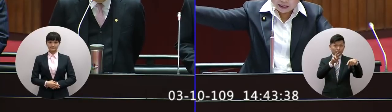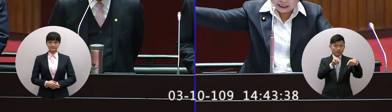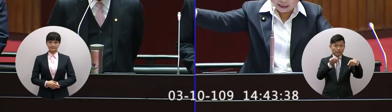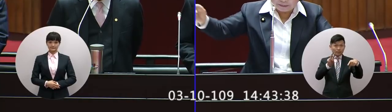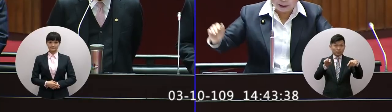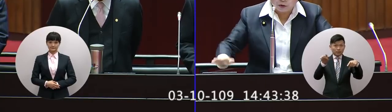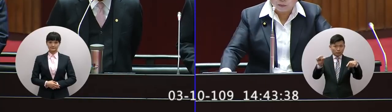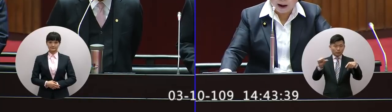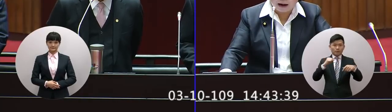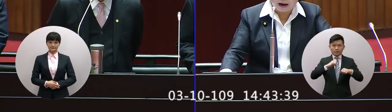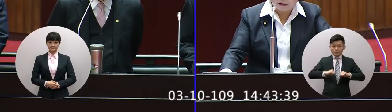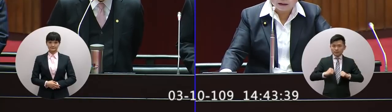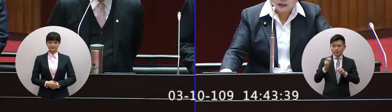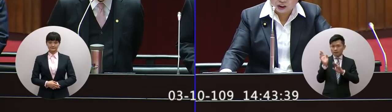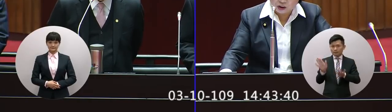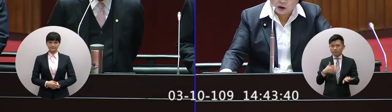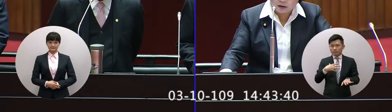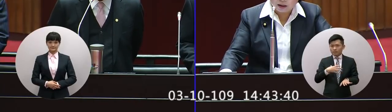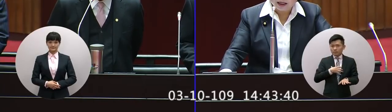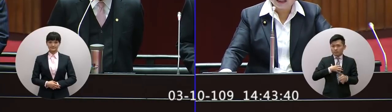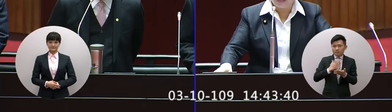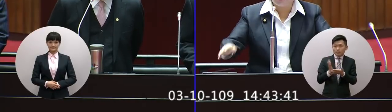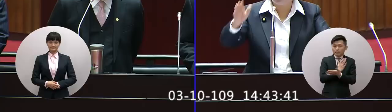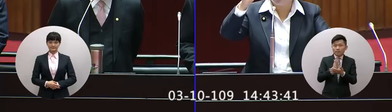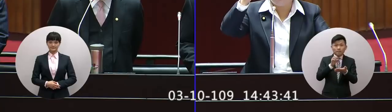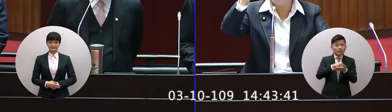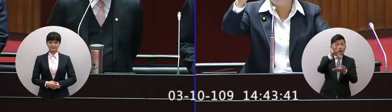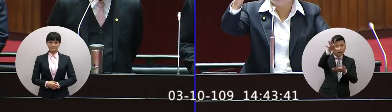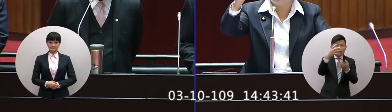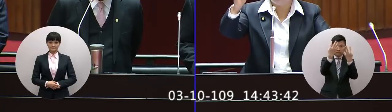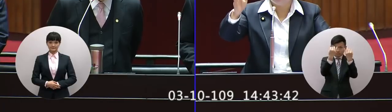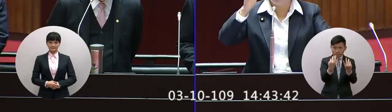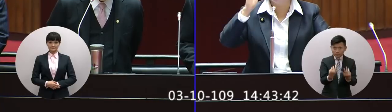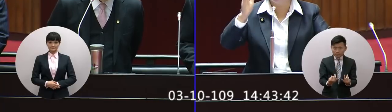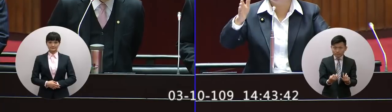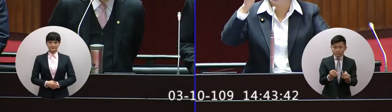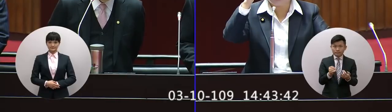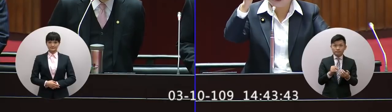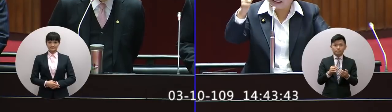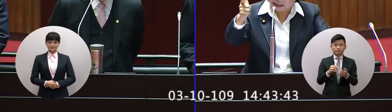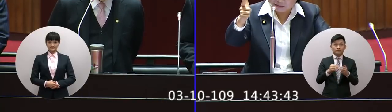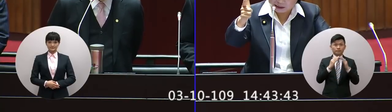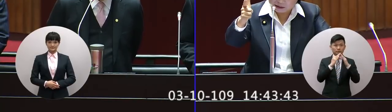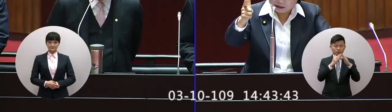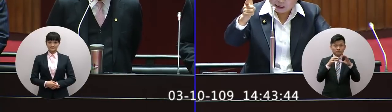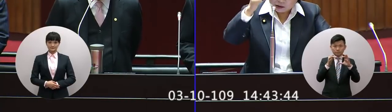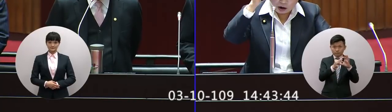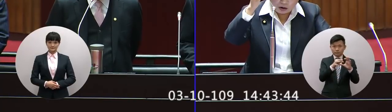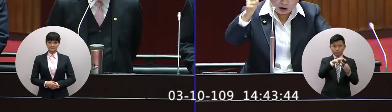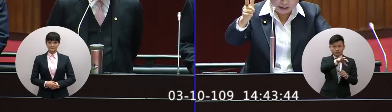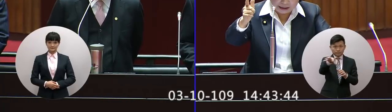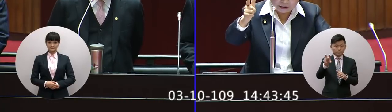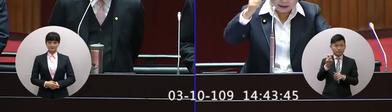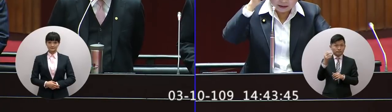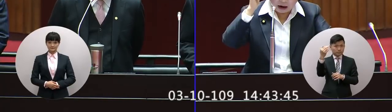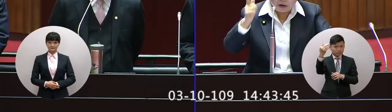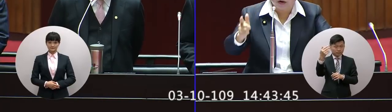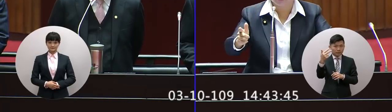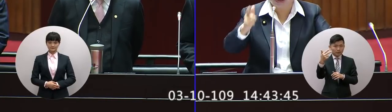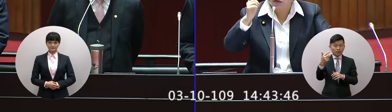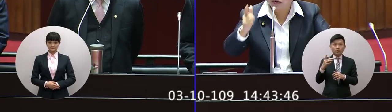风险的评估报告，其中列为全市29区的前7名，从龙